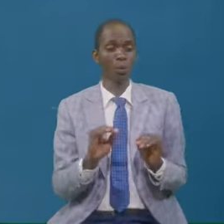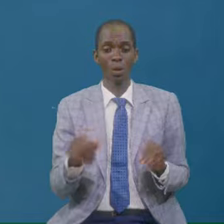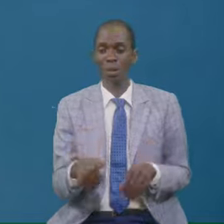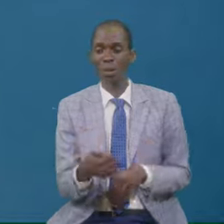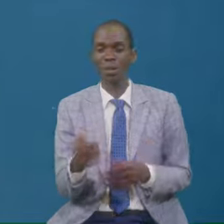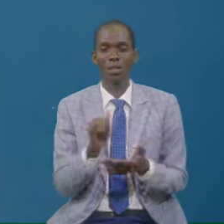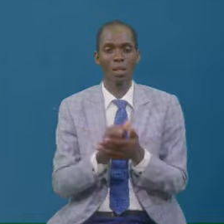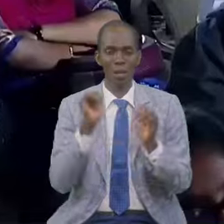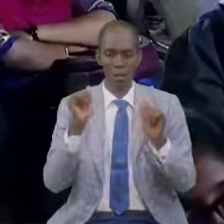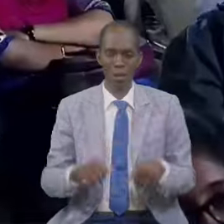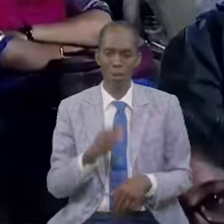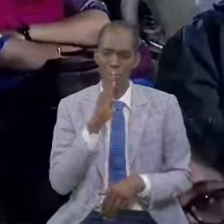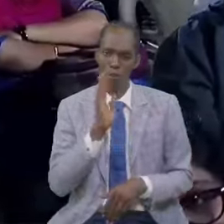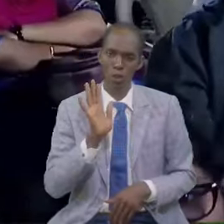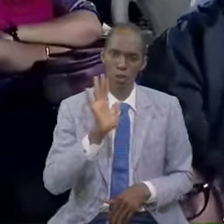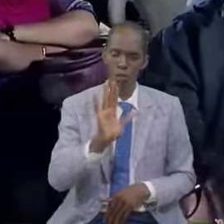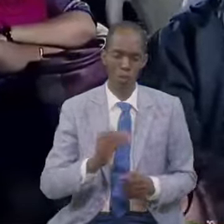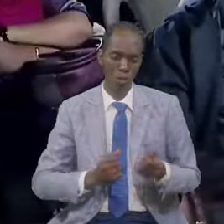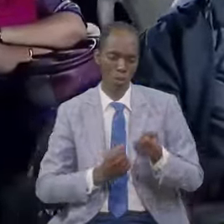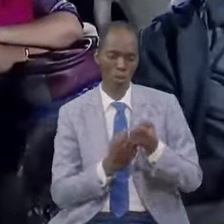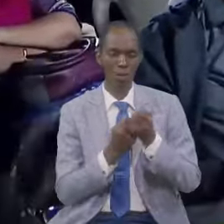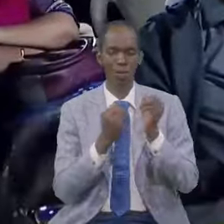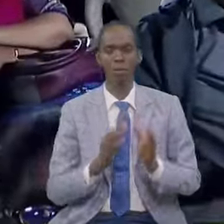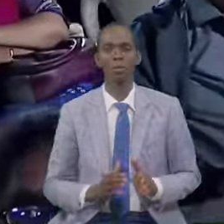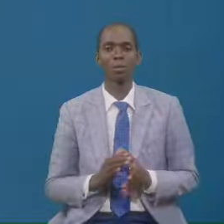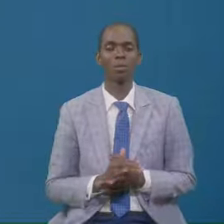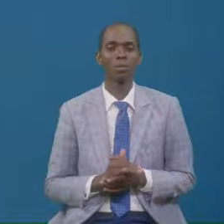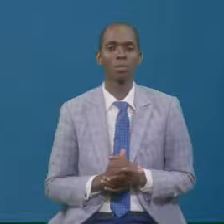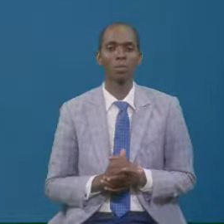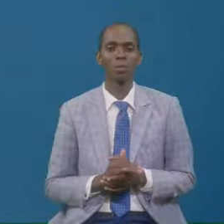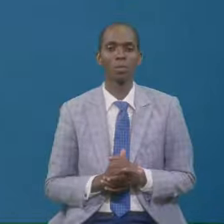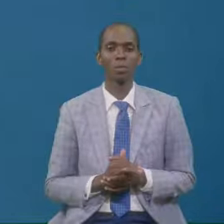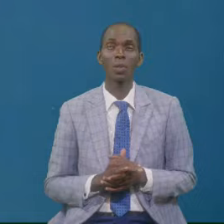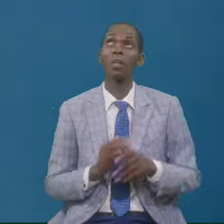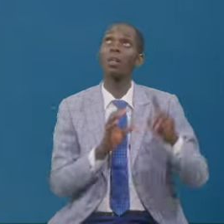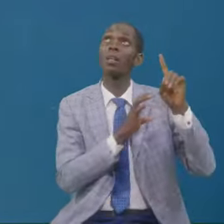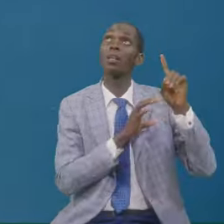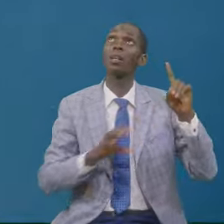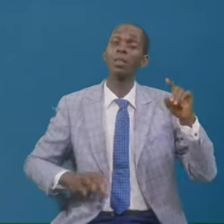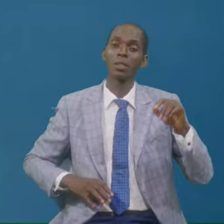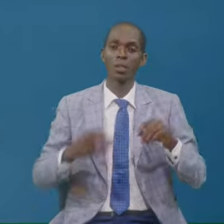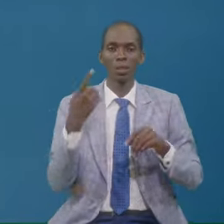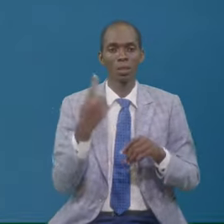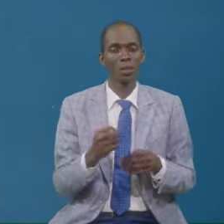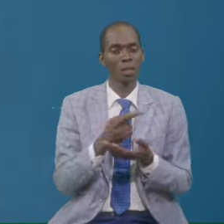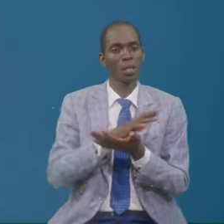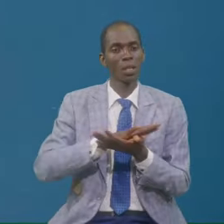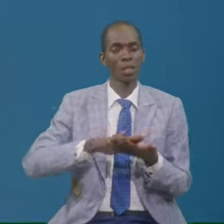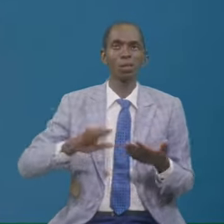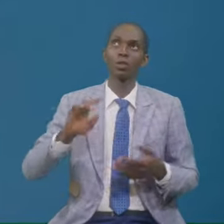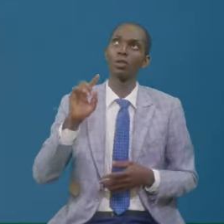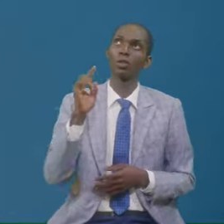your advocate. ఎవ్వరు మీకు న్యాయవాదిగా ఉండలేరు. Christ the righteous. నీతిమంతుడైన